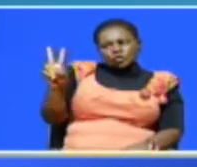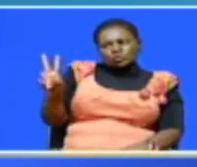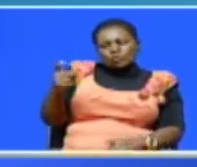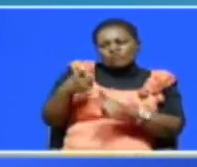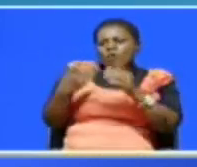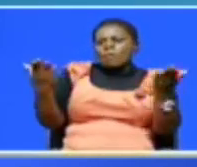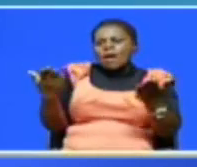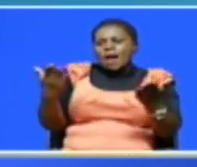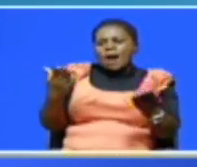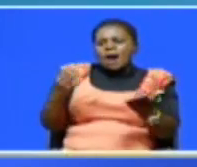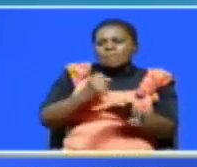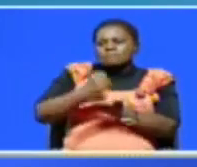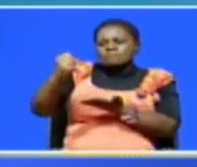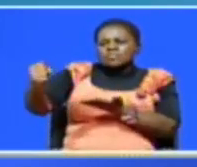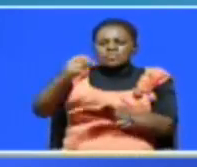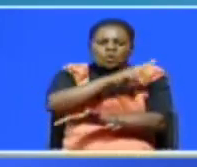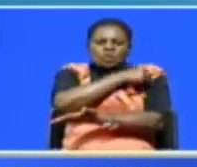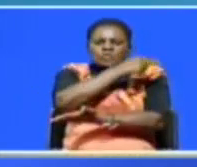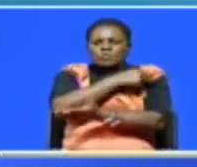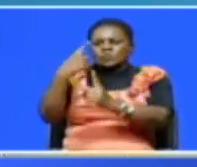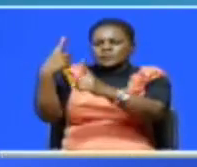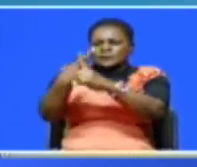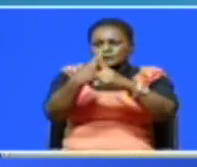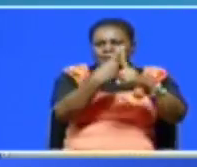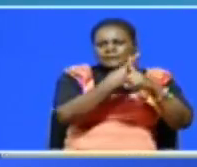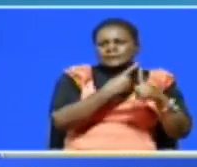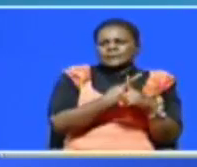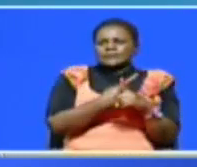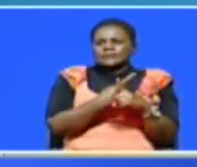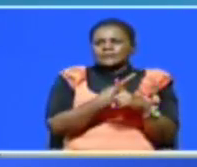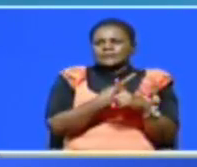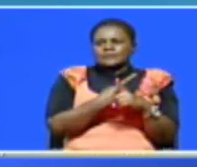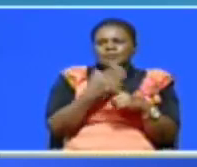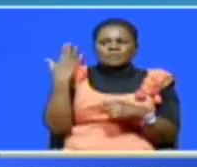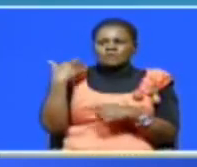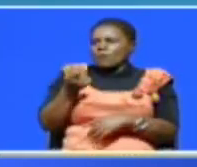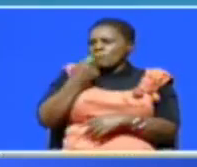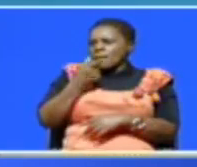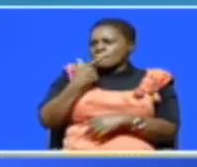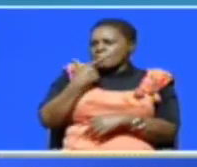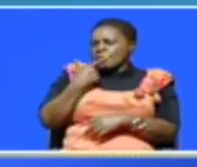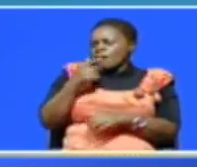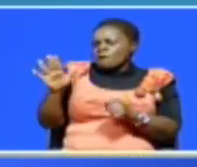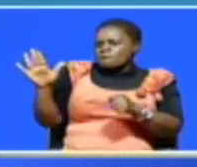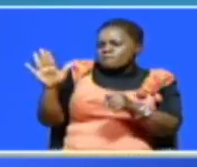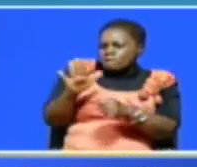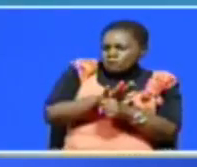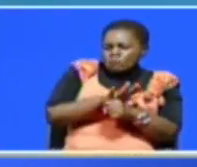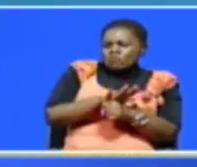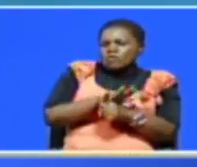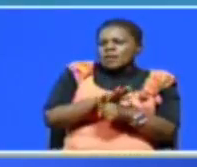were discharged from various hospitals where they were receiving care. This brings the total